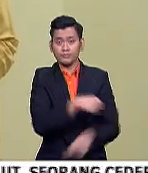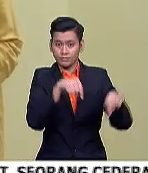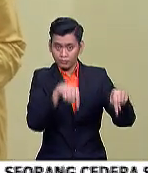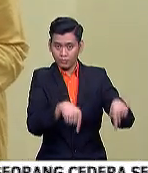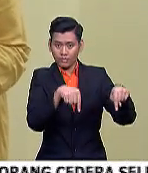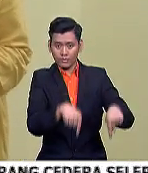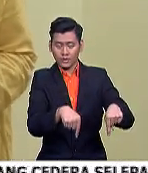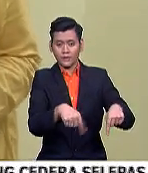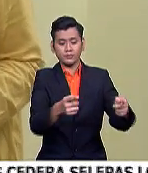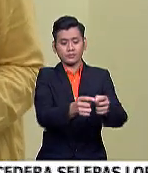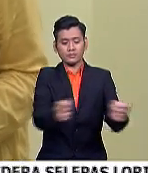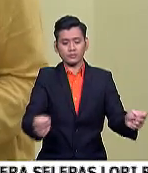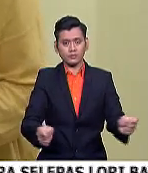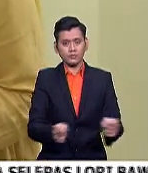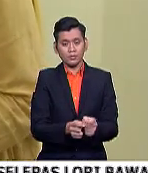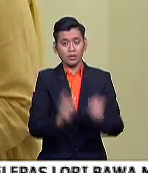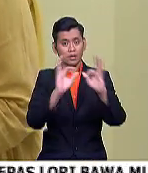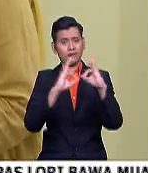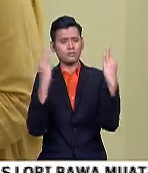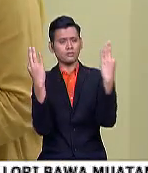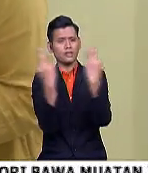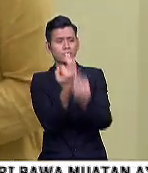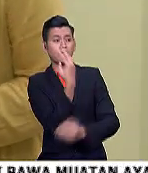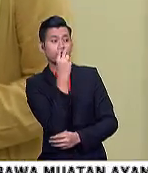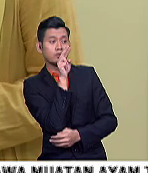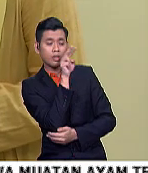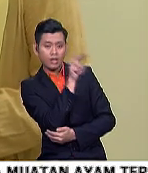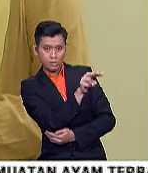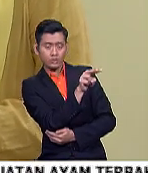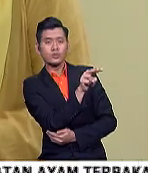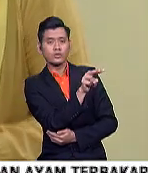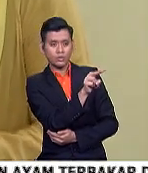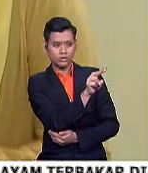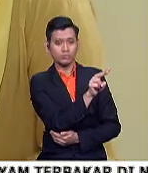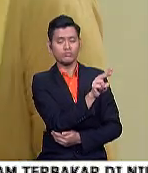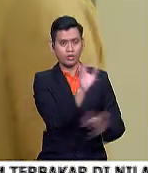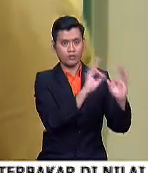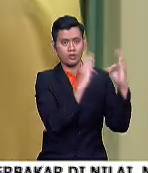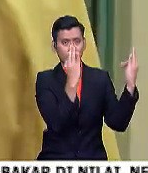post-mortem bagi para waris untuk menatap wajah kesayangan mereka buat